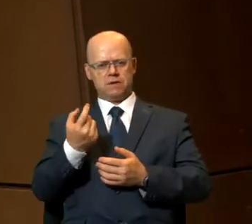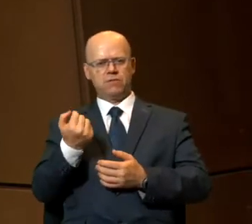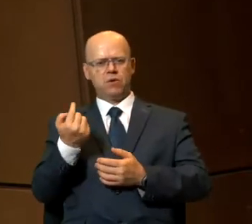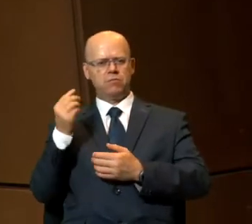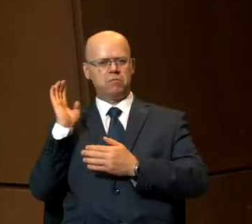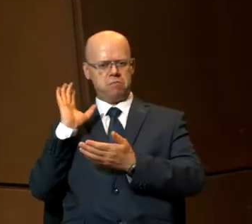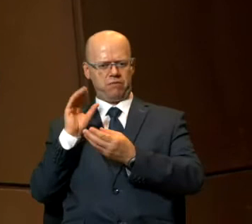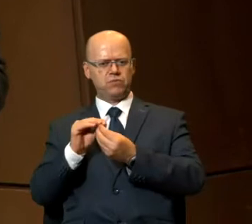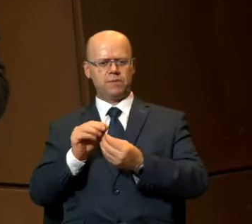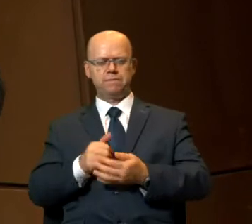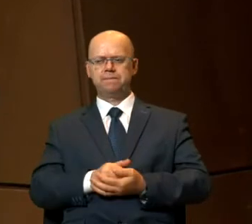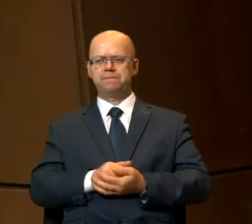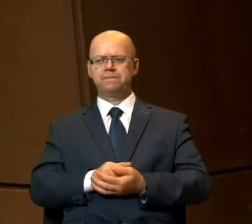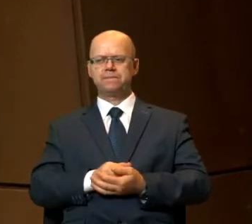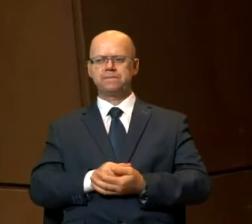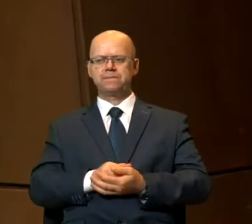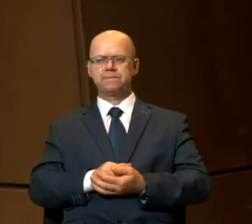bo